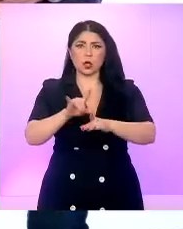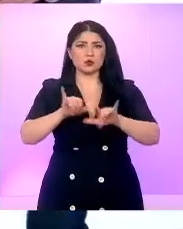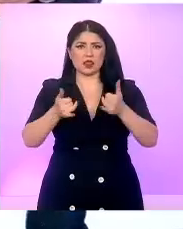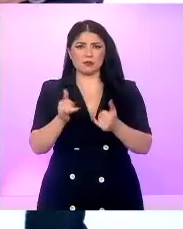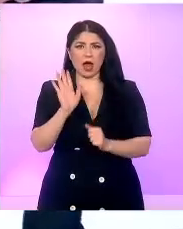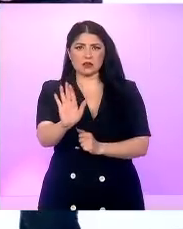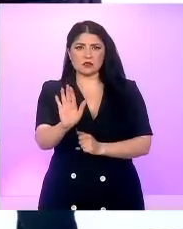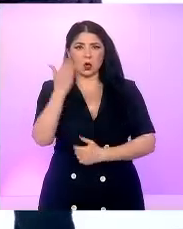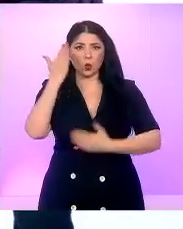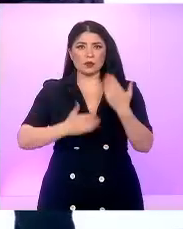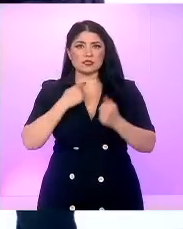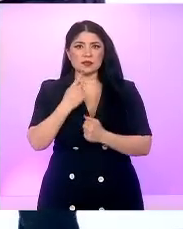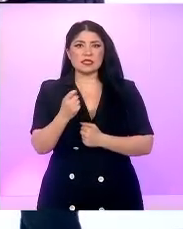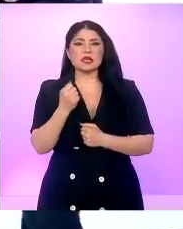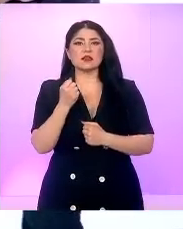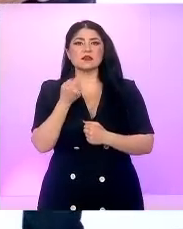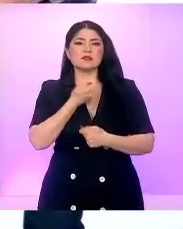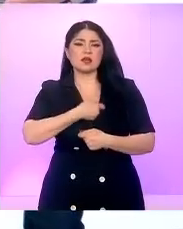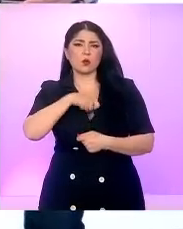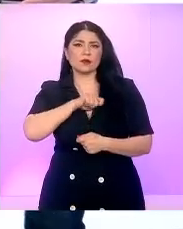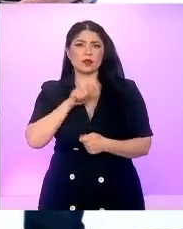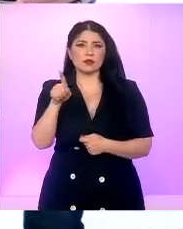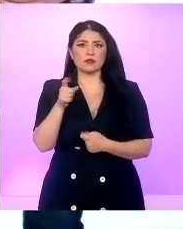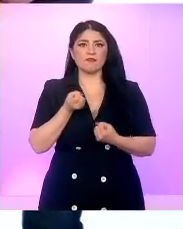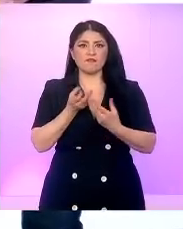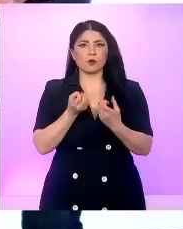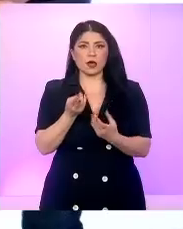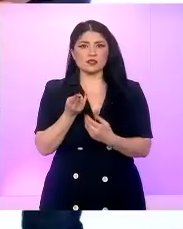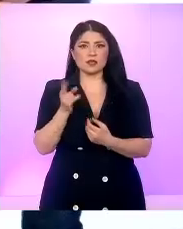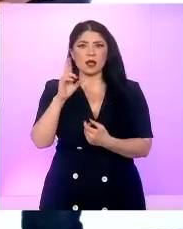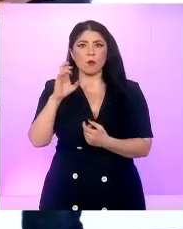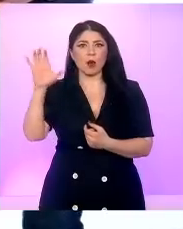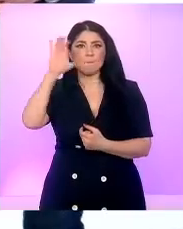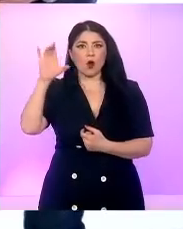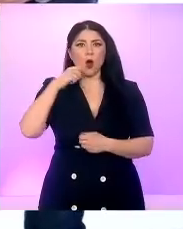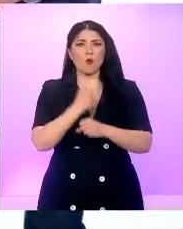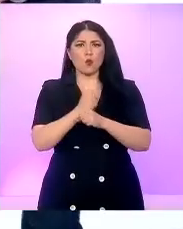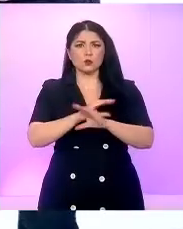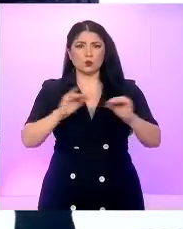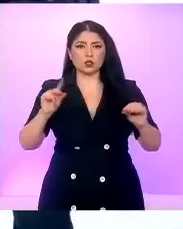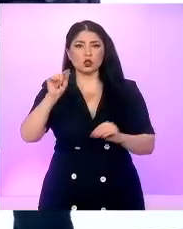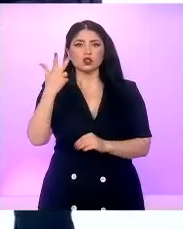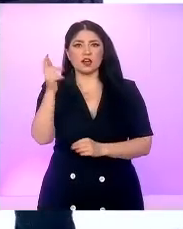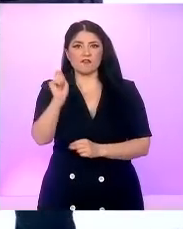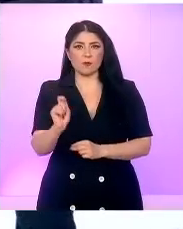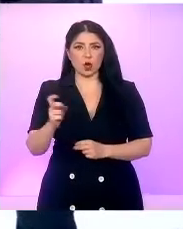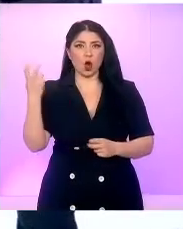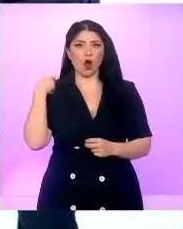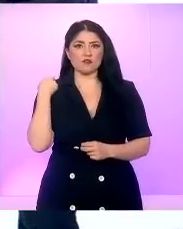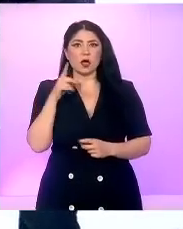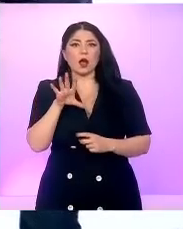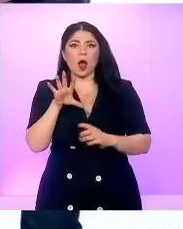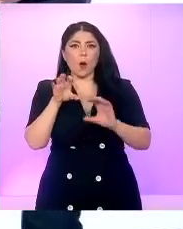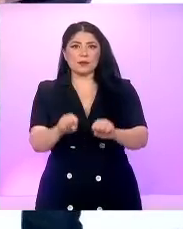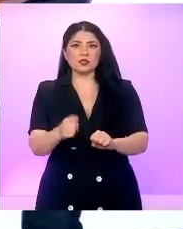săptămâni, serviciile de informații din Republica Moldova au avut foarte mult de muncă. Pe 23 februarie, ofițerii au descoperit o rețea